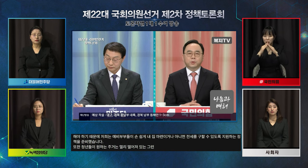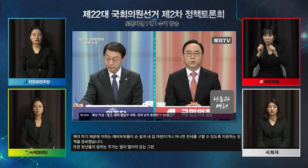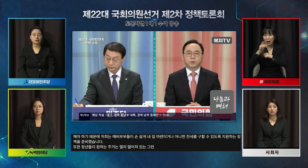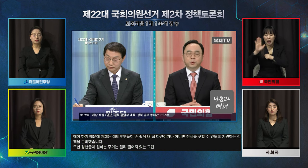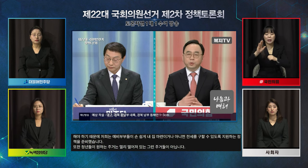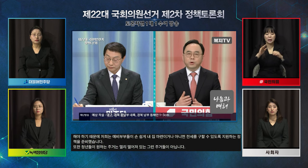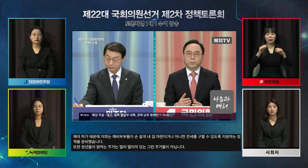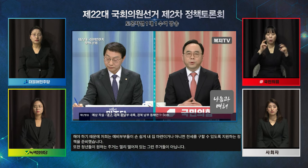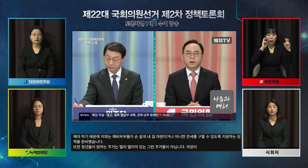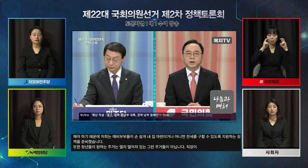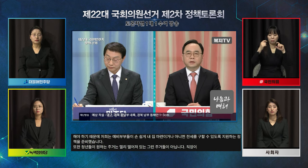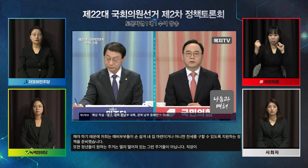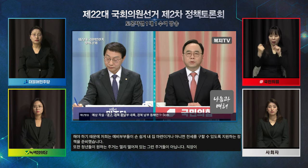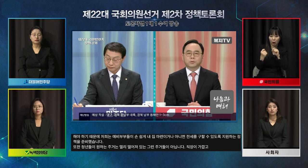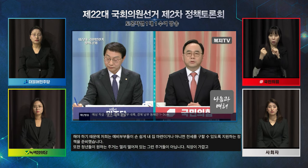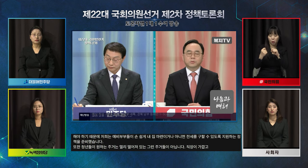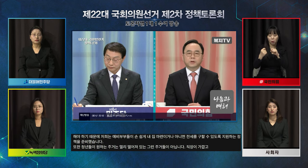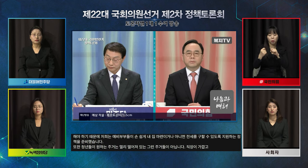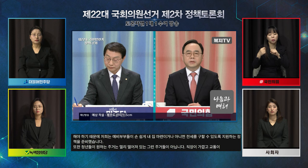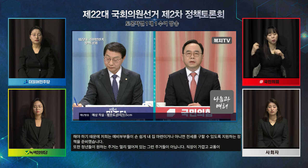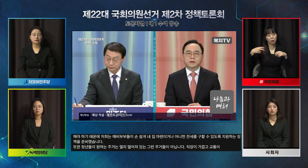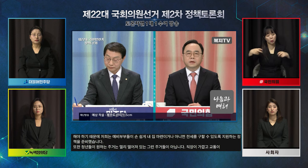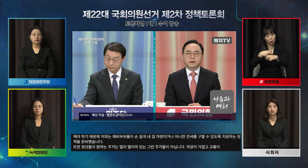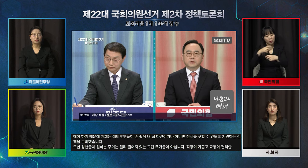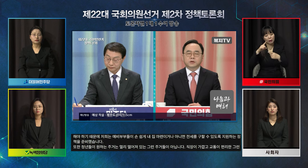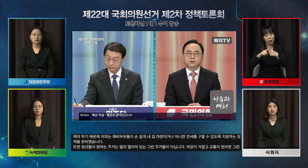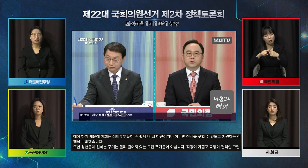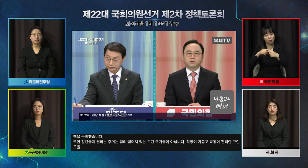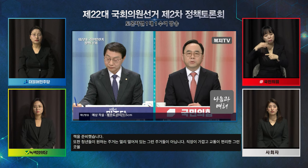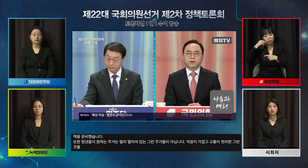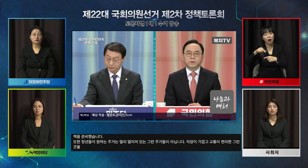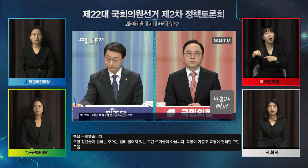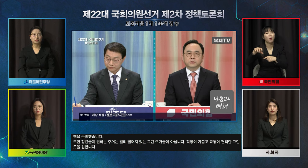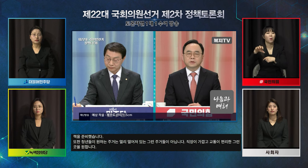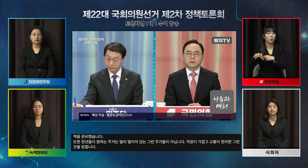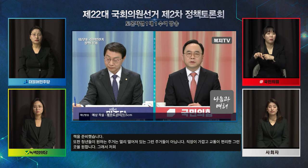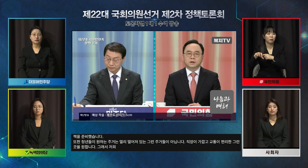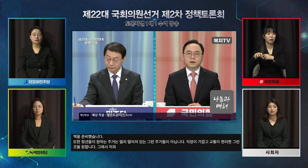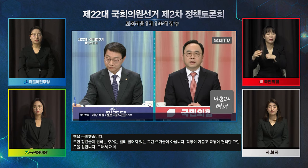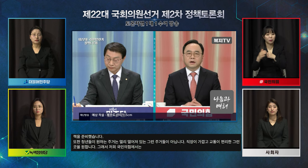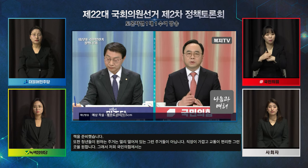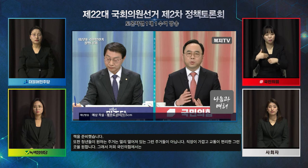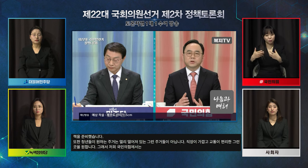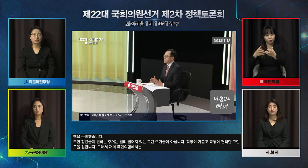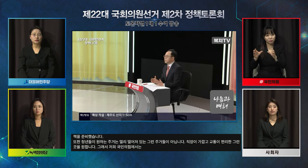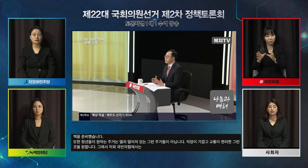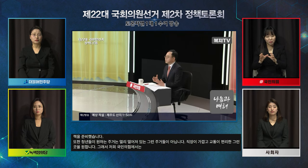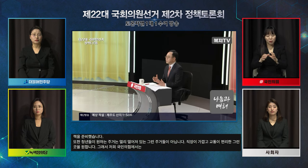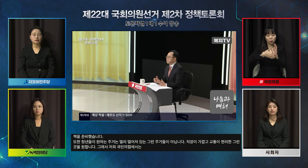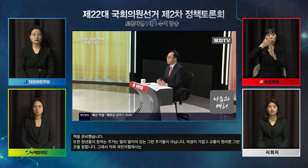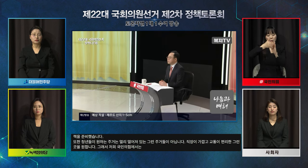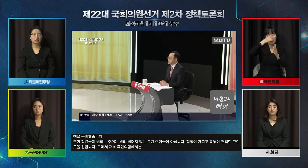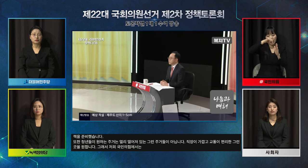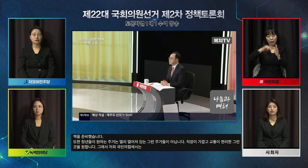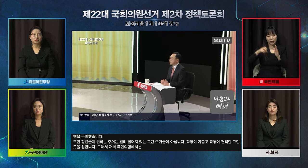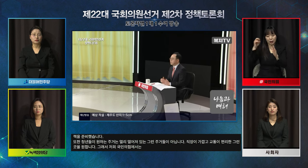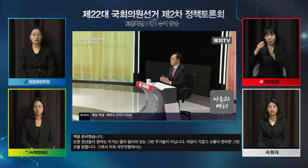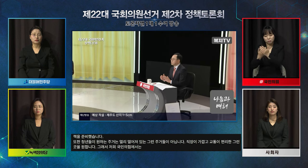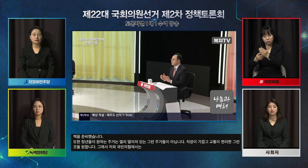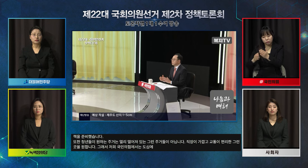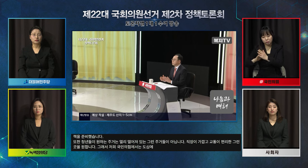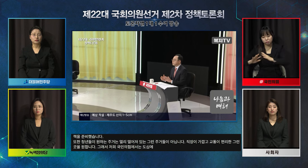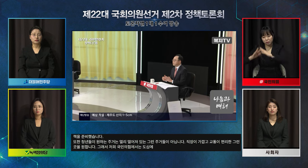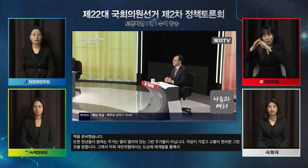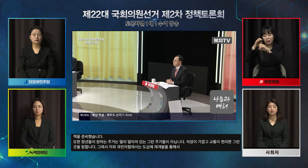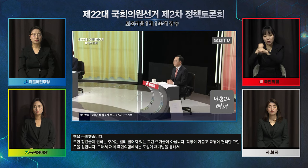가깝고 교통이 편리한 그런 곳을 원합니다. 그래서 저희 국민의힘에서는 도심의 재개발을 통해서